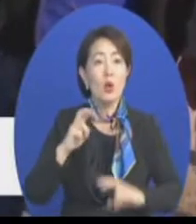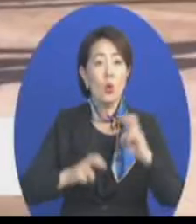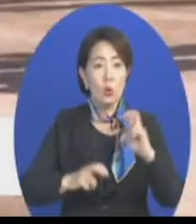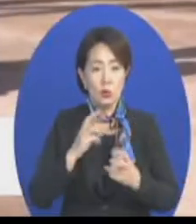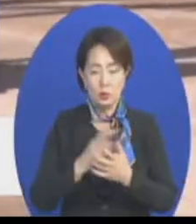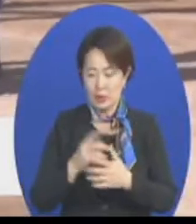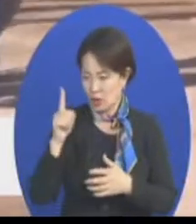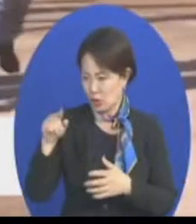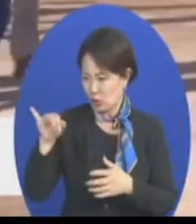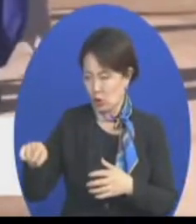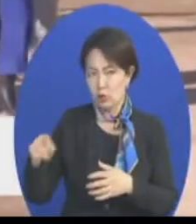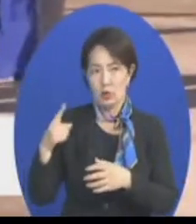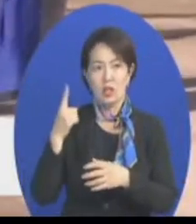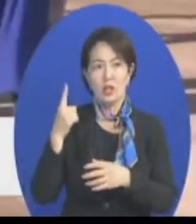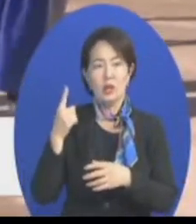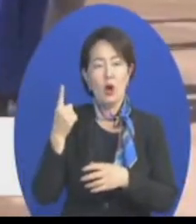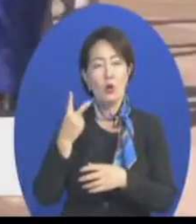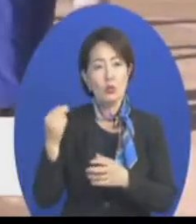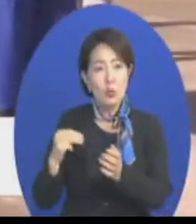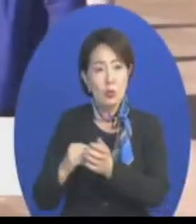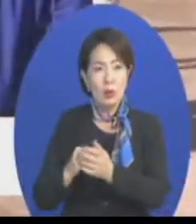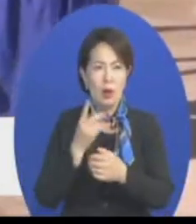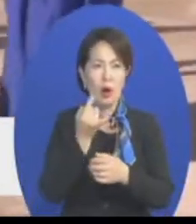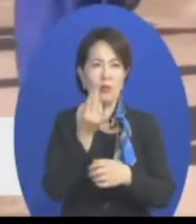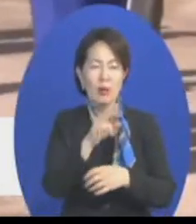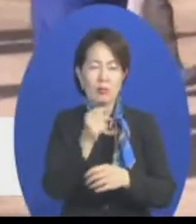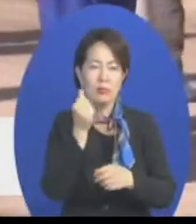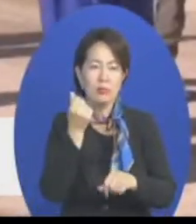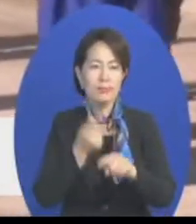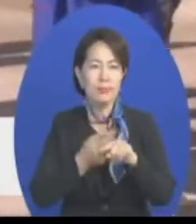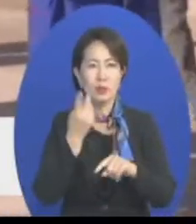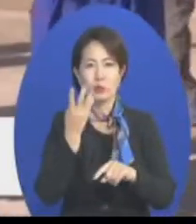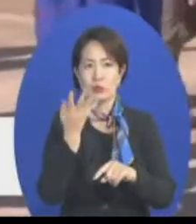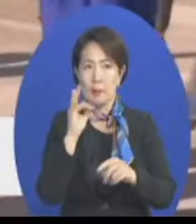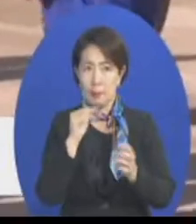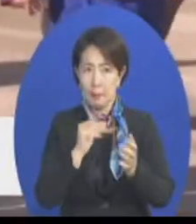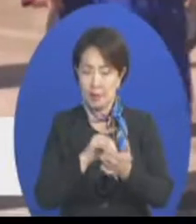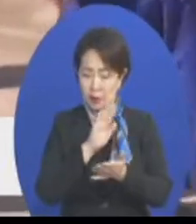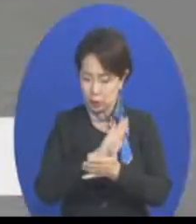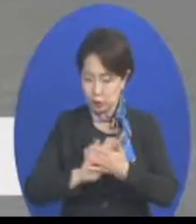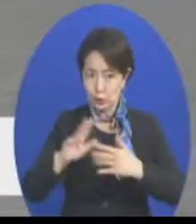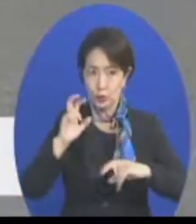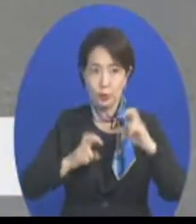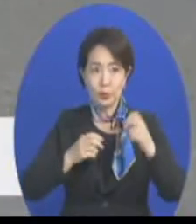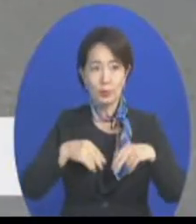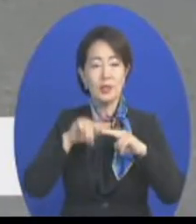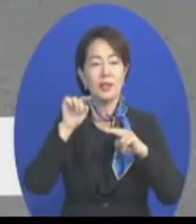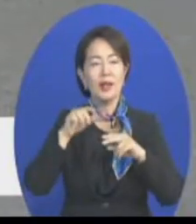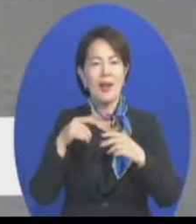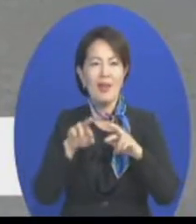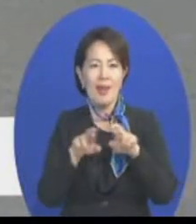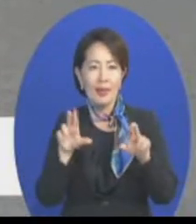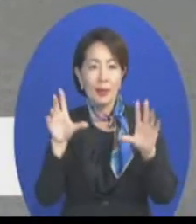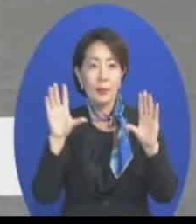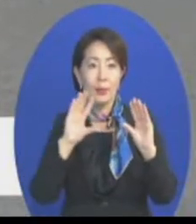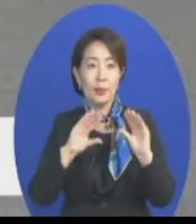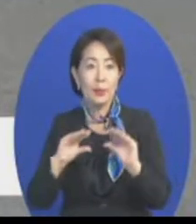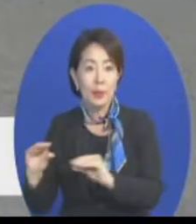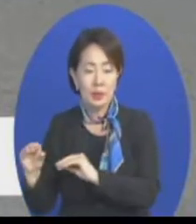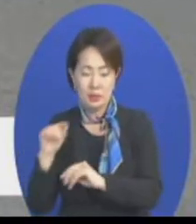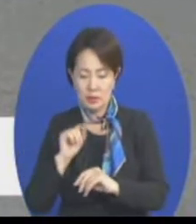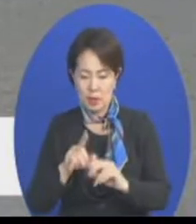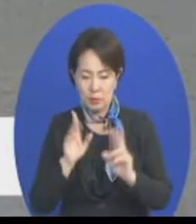тонн цемент Улаанбаатарт 200 мянга хат, Ховдод 450 мянга байна. Шинэ үйлдвэр баригдсанаар энэ ялгаа арилна. За одоо ам метр нь